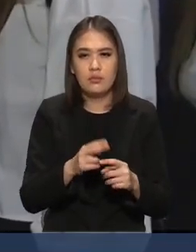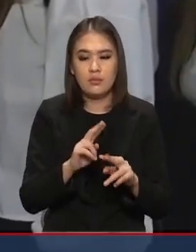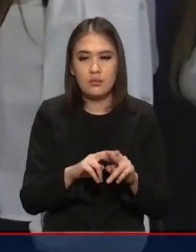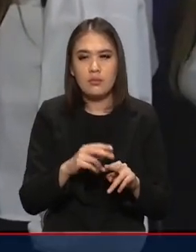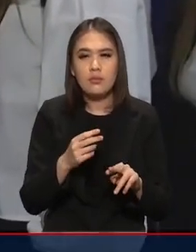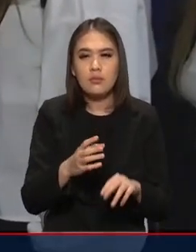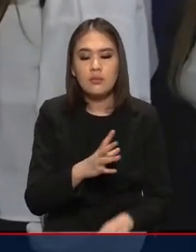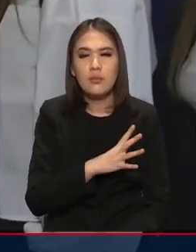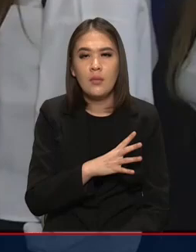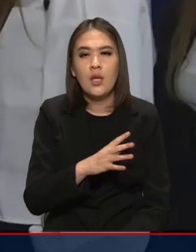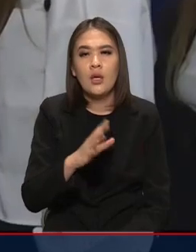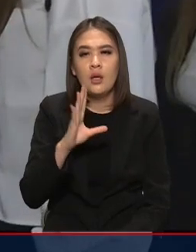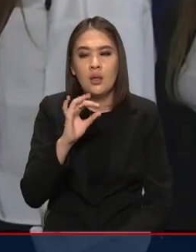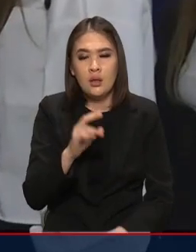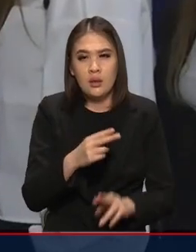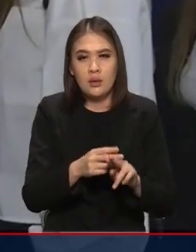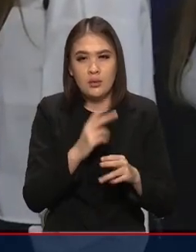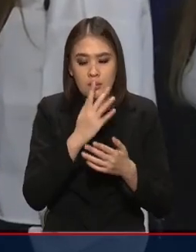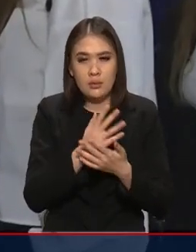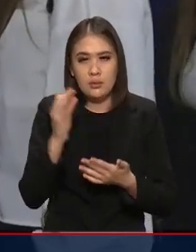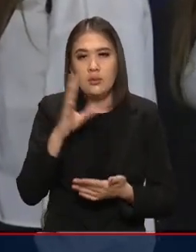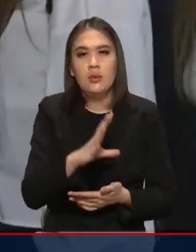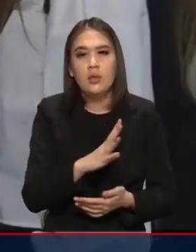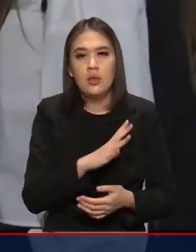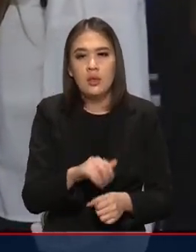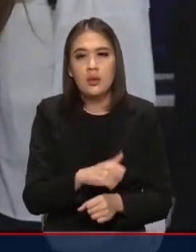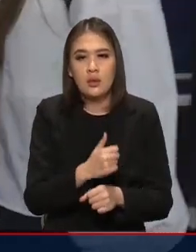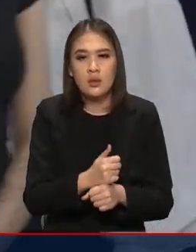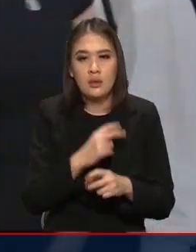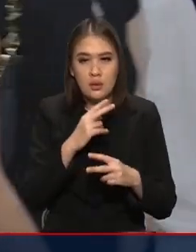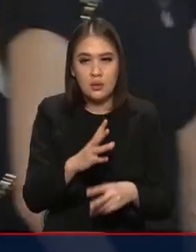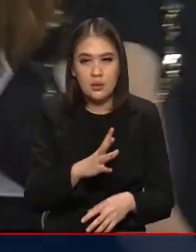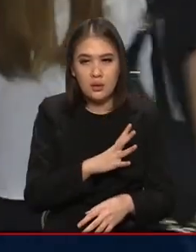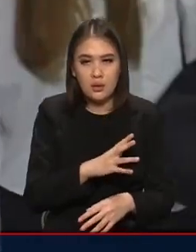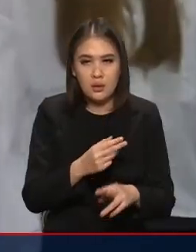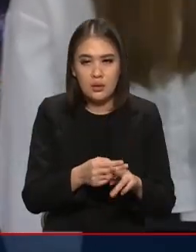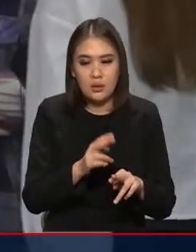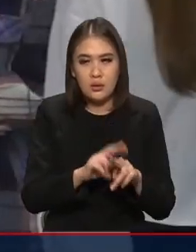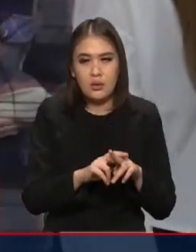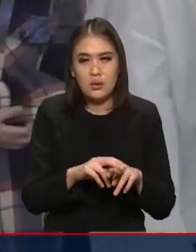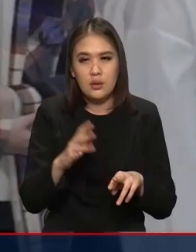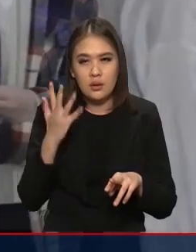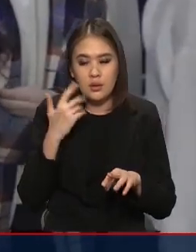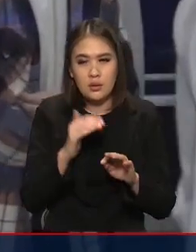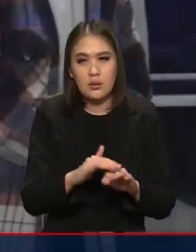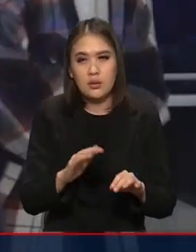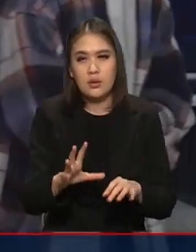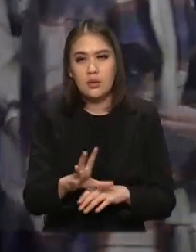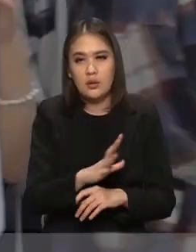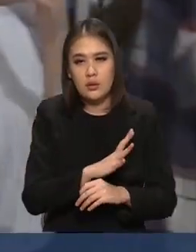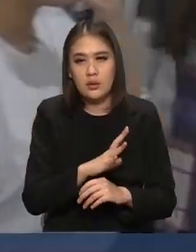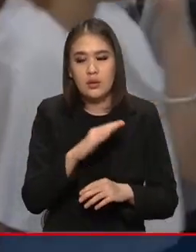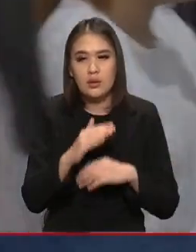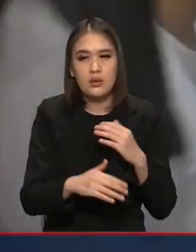Это был хищный вид морских пресмыкающихся. И главной особенностью стало живорождение, когда детеныш развивался в утробе